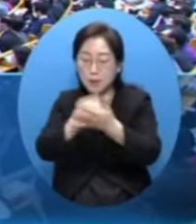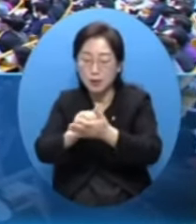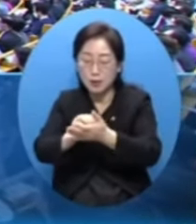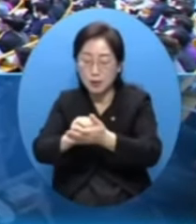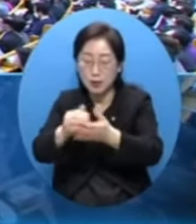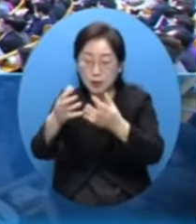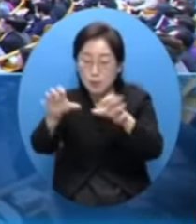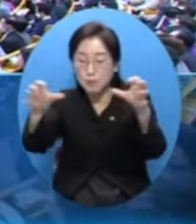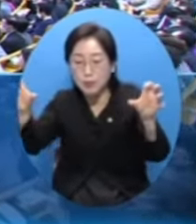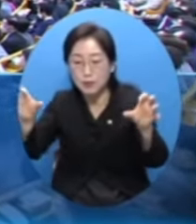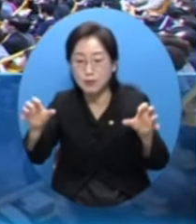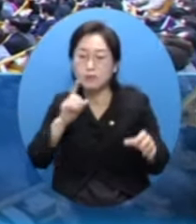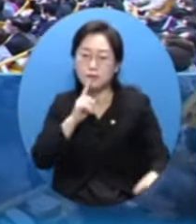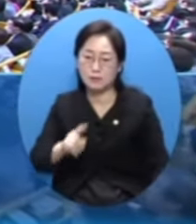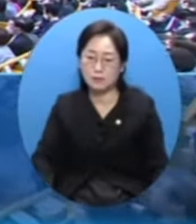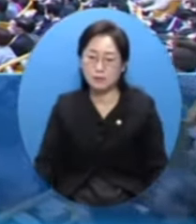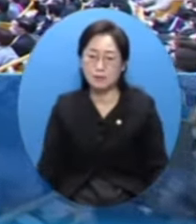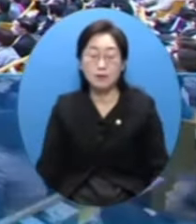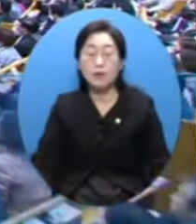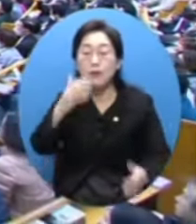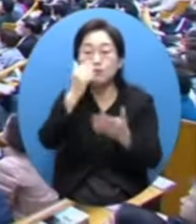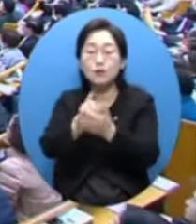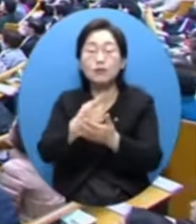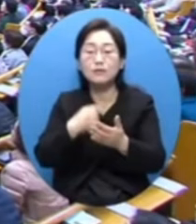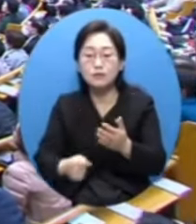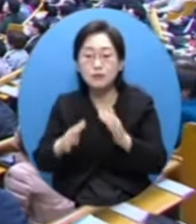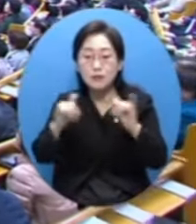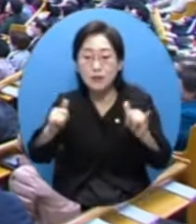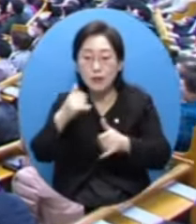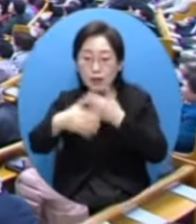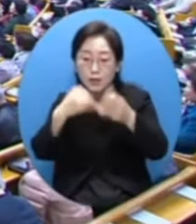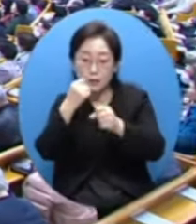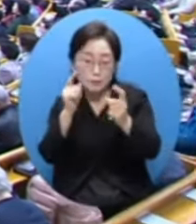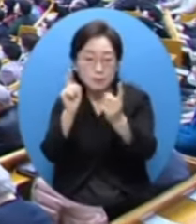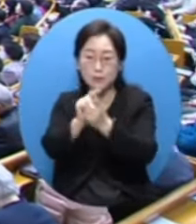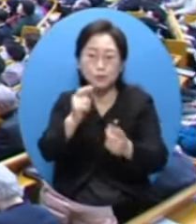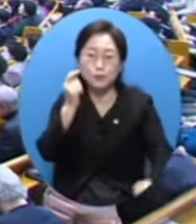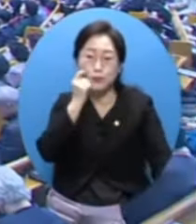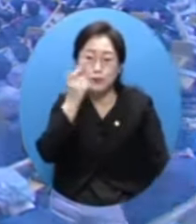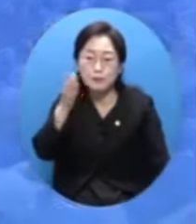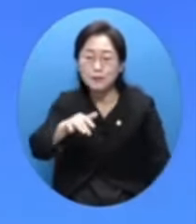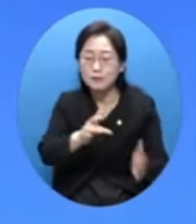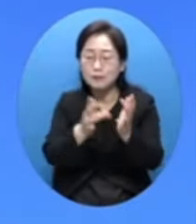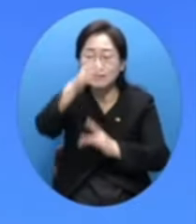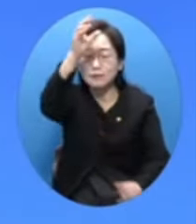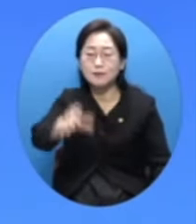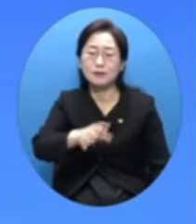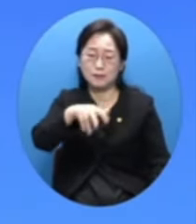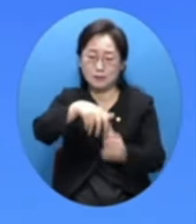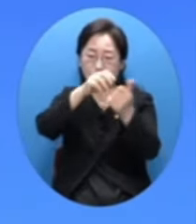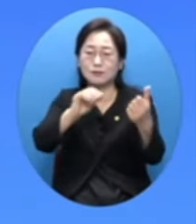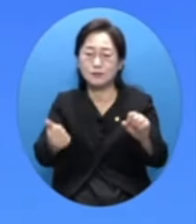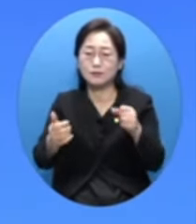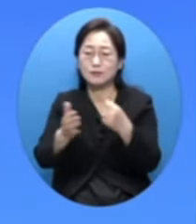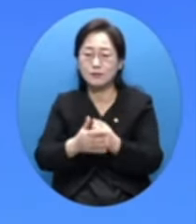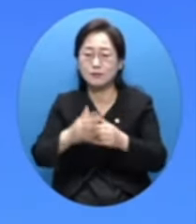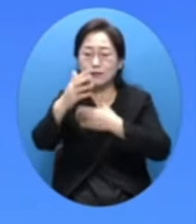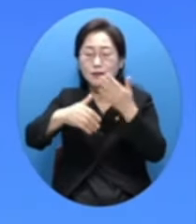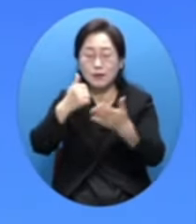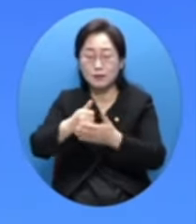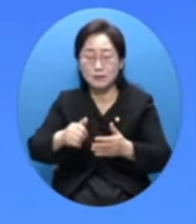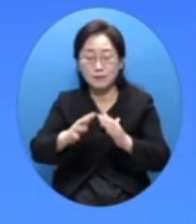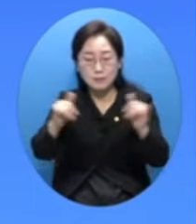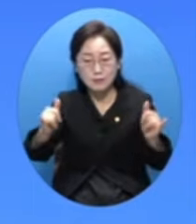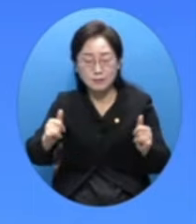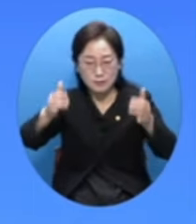성은 말씀합니다 하나님께 나갈 수 없었는데 예수님께서 십자가에 달려 죽으심으로 하나님과 우리 사이 가락